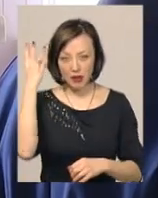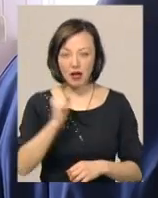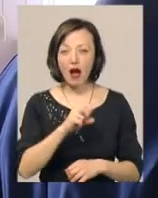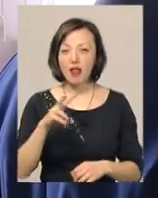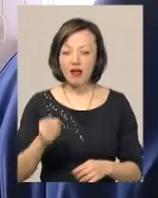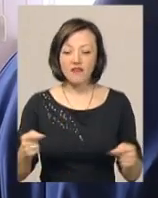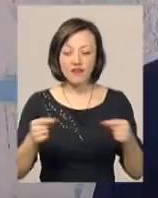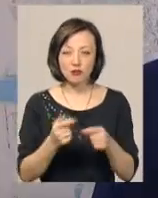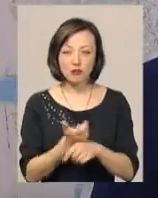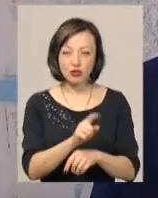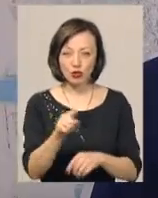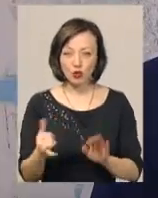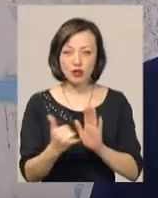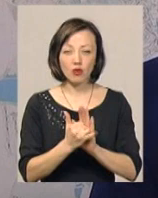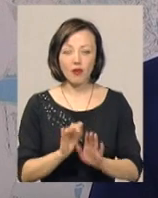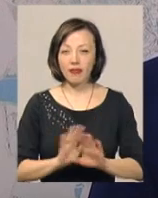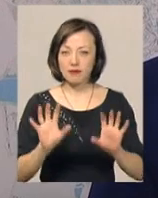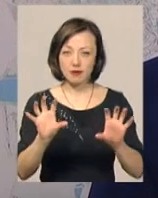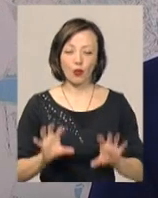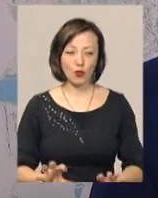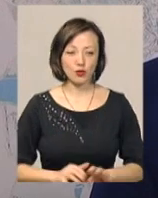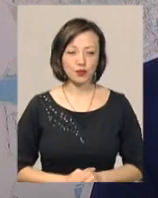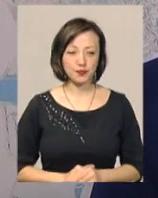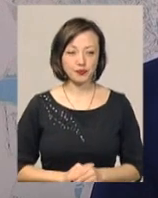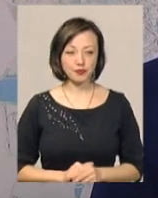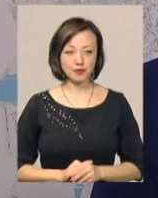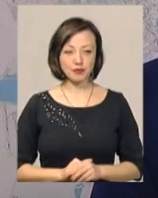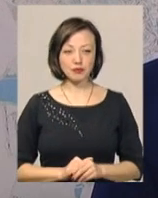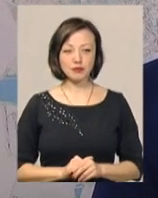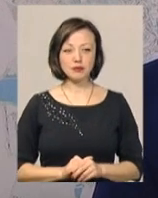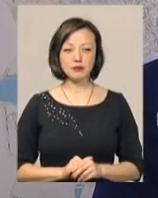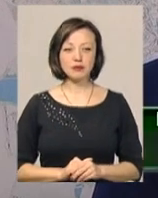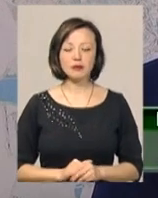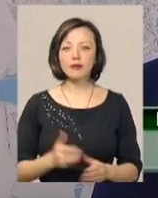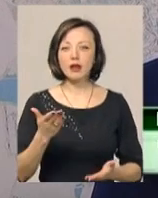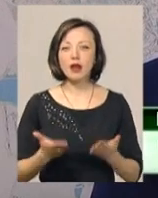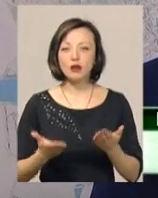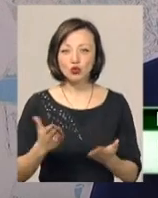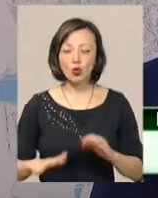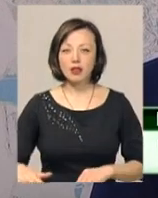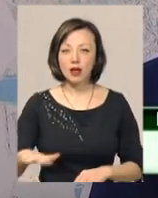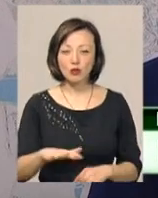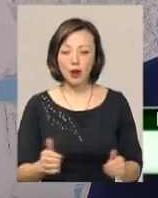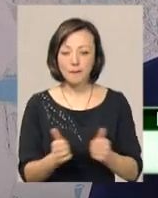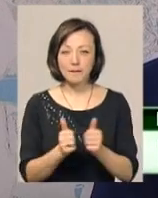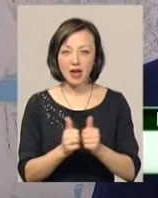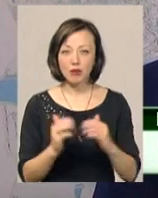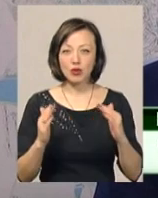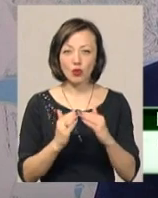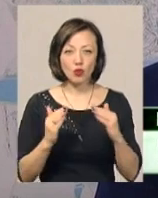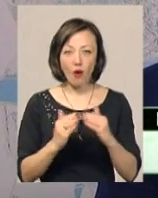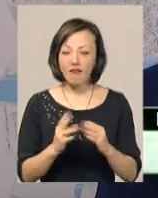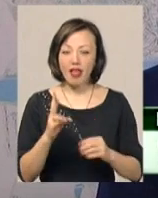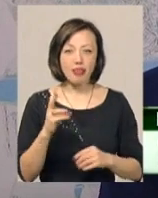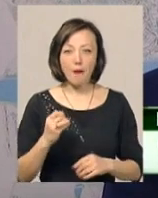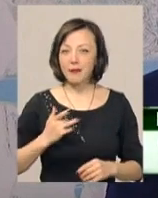але визначили, більшість з них встановлені незаконно. Якщо територія прибудинкова не відведена в